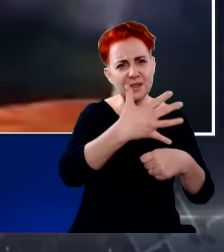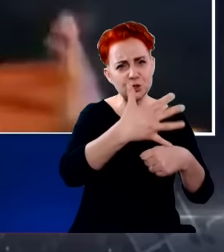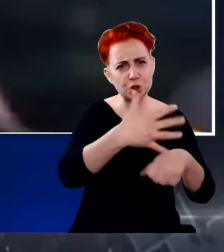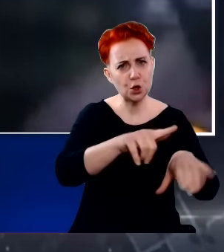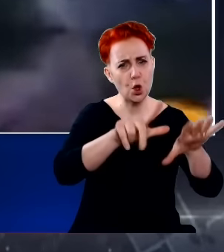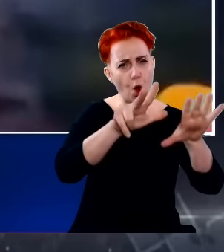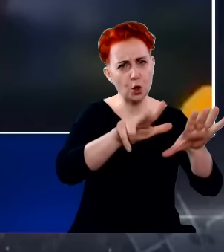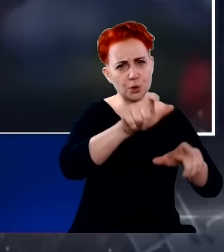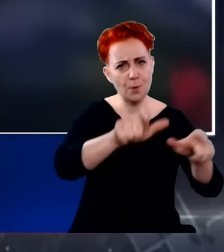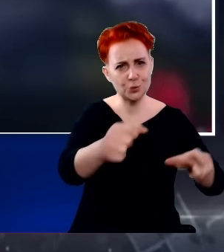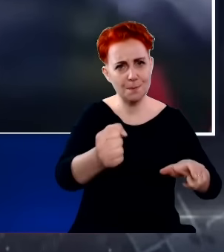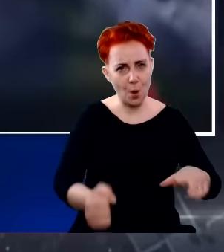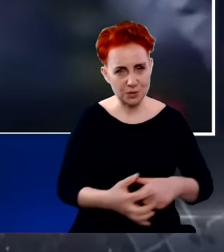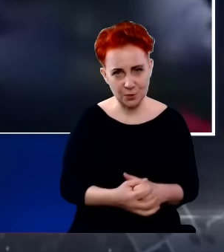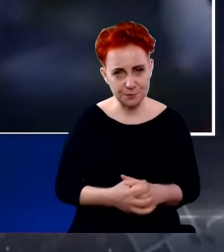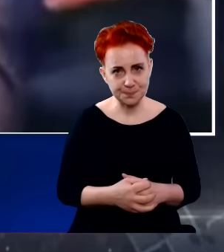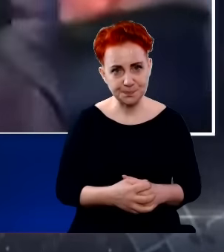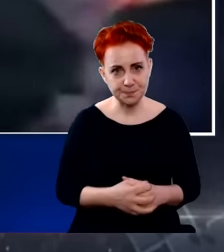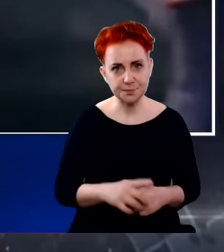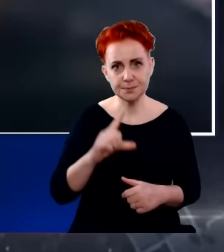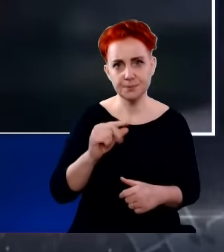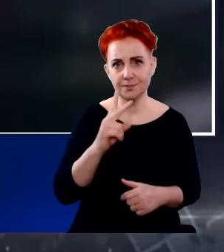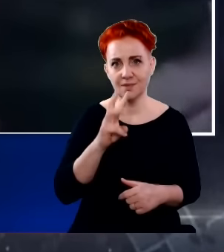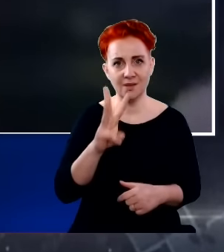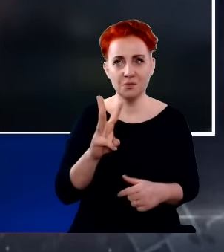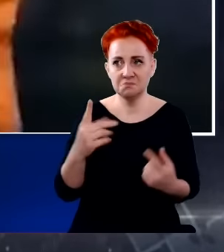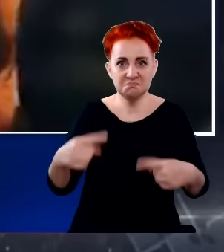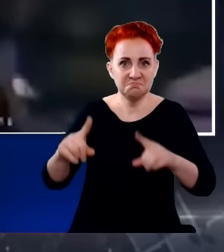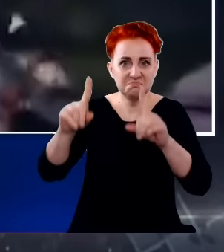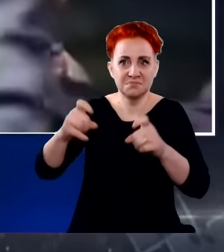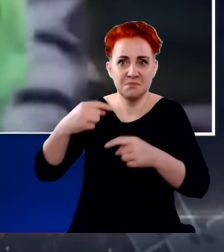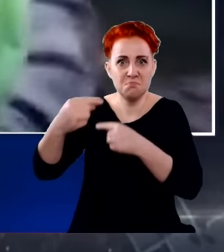458 posłów. PKW nie rozpoczęła procedury